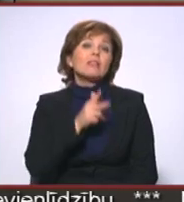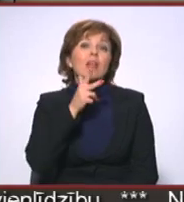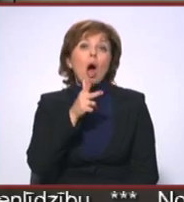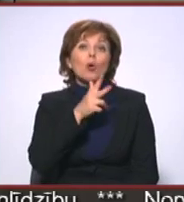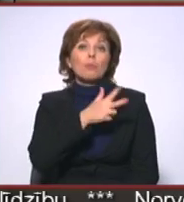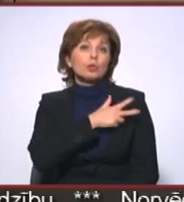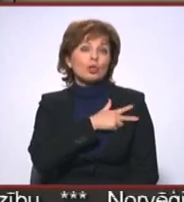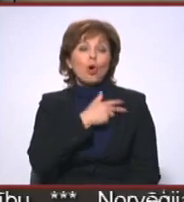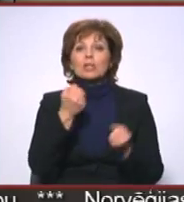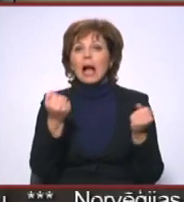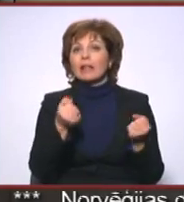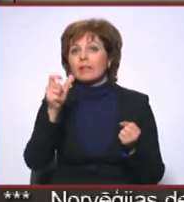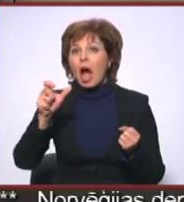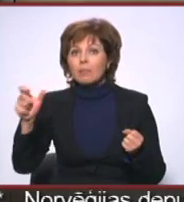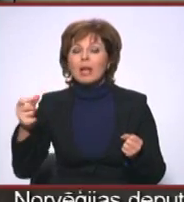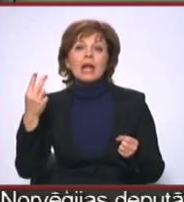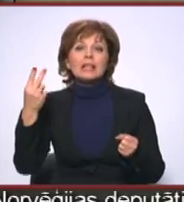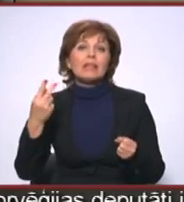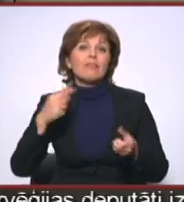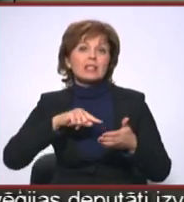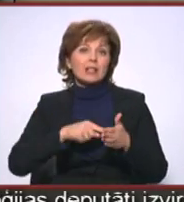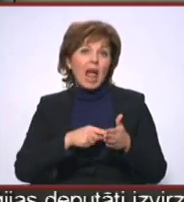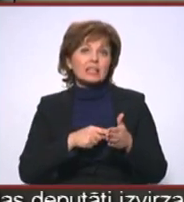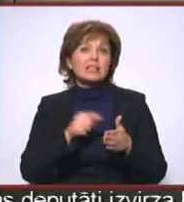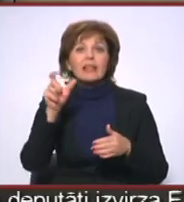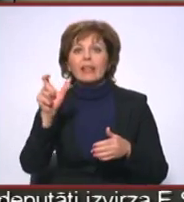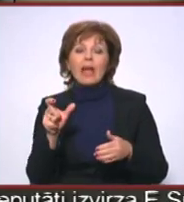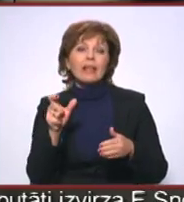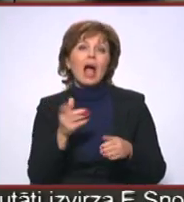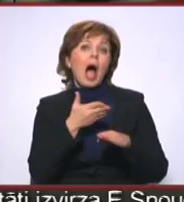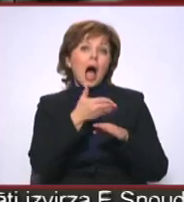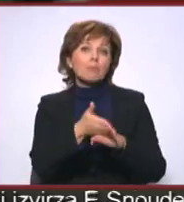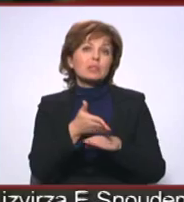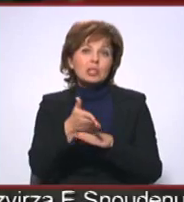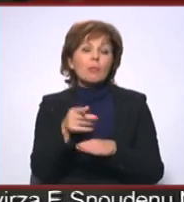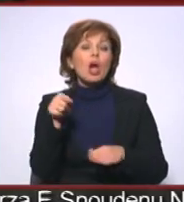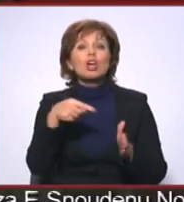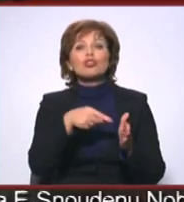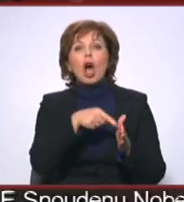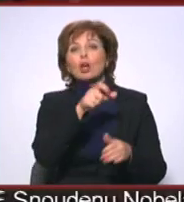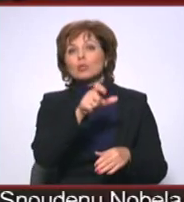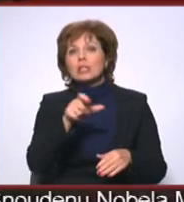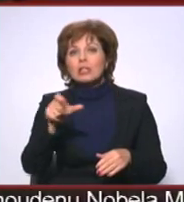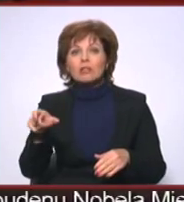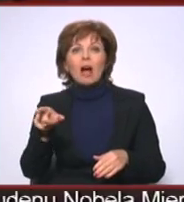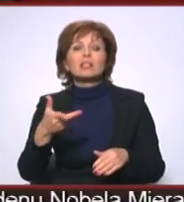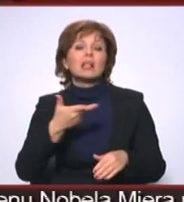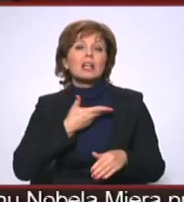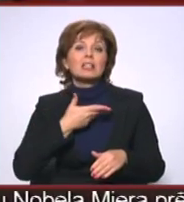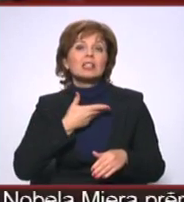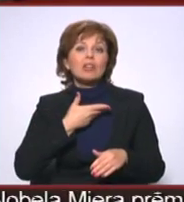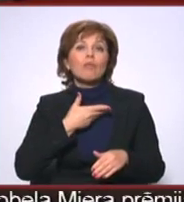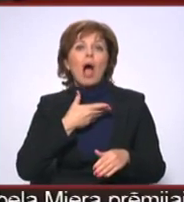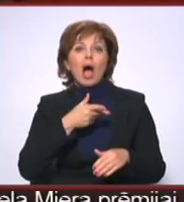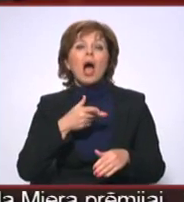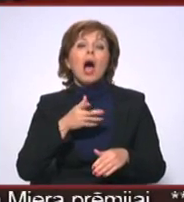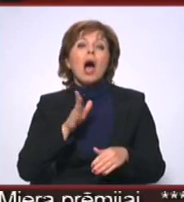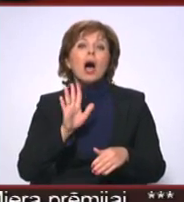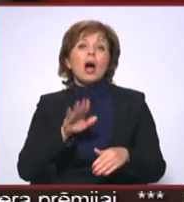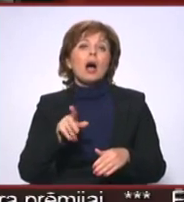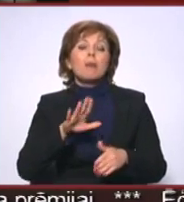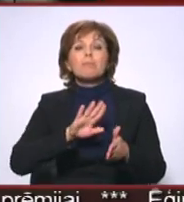Daugavpils sociālie darbinieki divas reizes nedēļā apciemo cilvēkus, kas dzīvo ēkās bez siltuma un elektrības, un aicina viņus doties uz